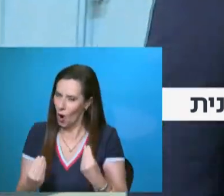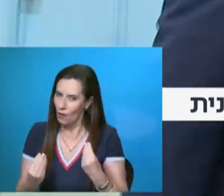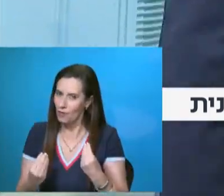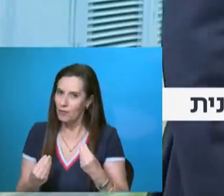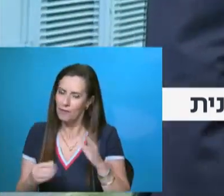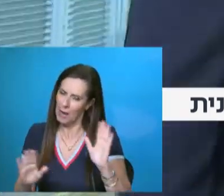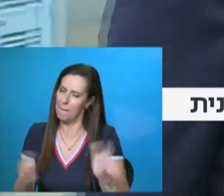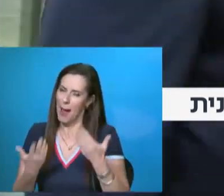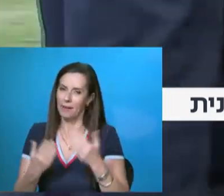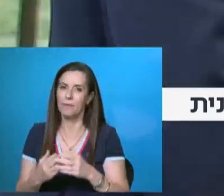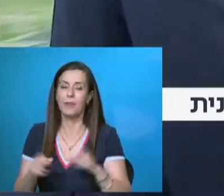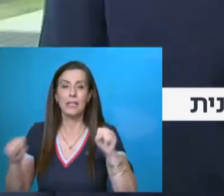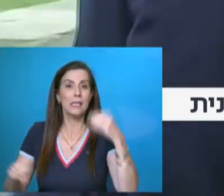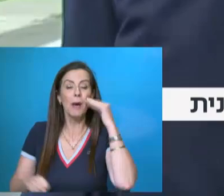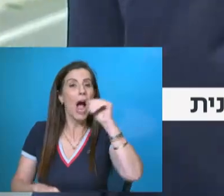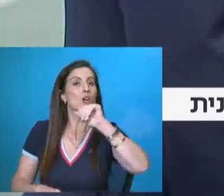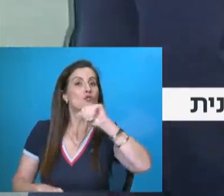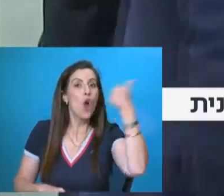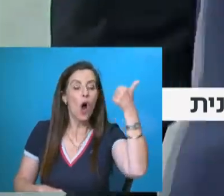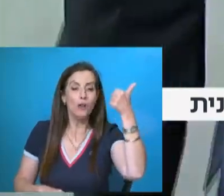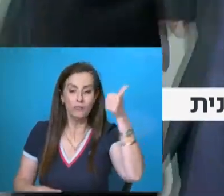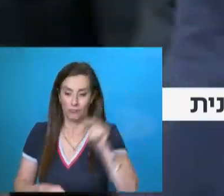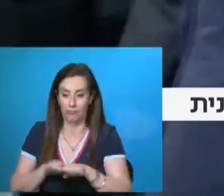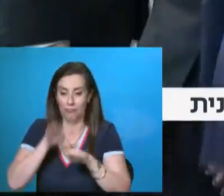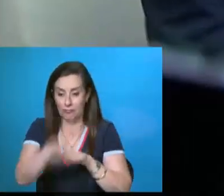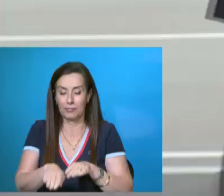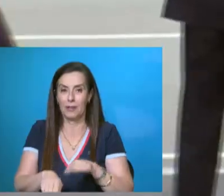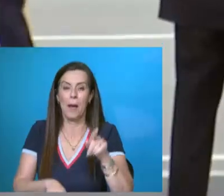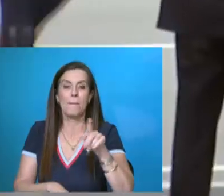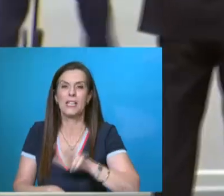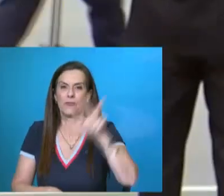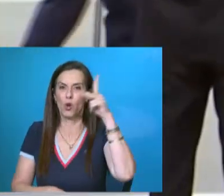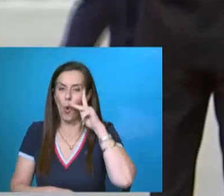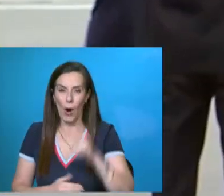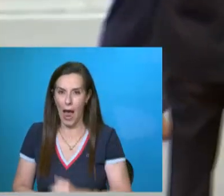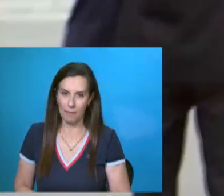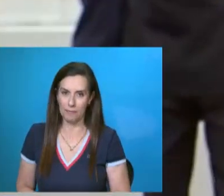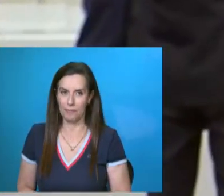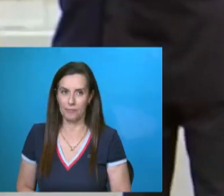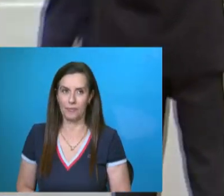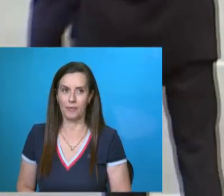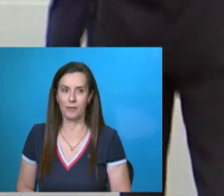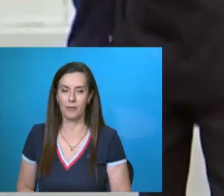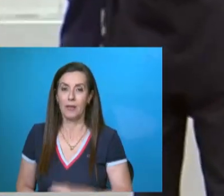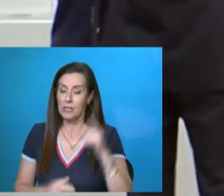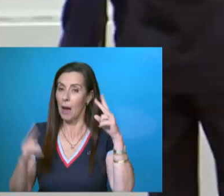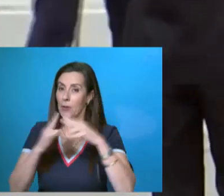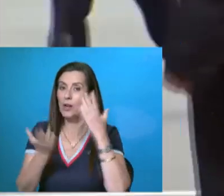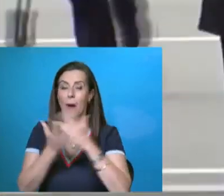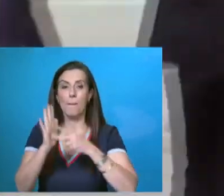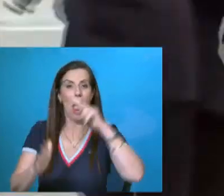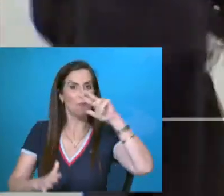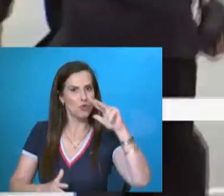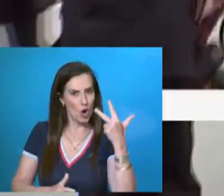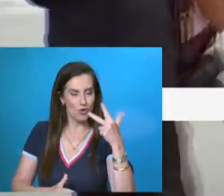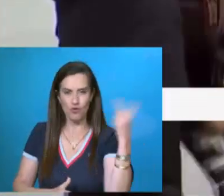הוא נשיא ארצות הברית הראשון בשטחה של המדינה הקומוניסטית המבודדת. וזו הפגישה השלישית והמחויכת במיוחד של שני